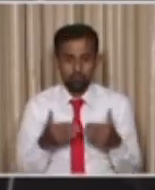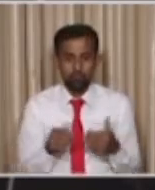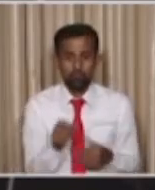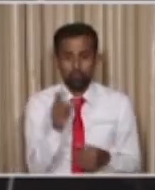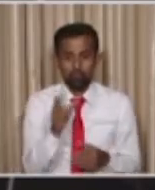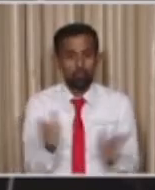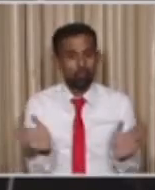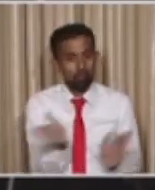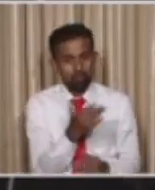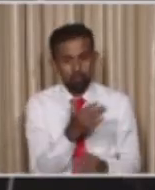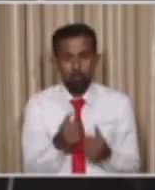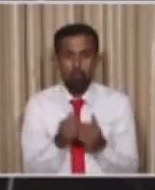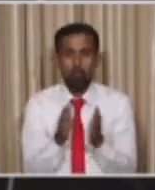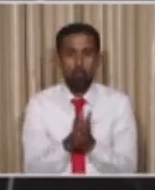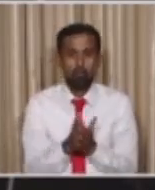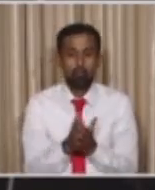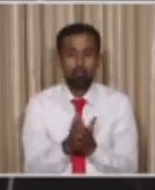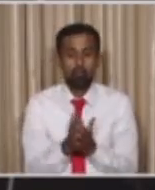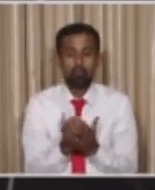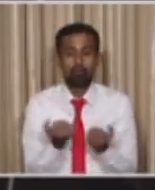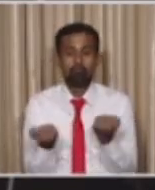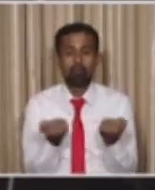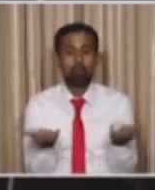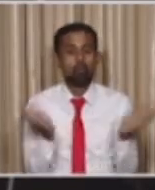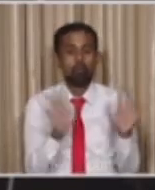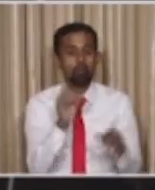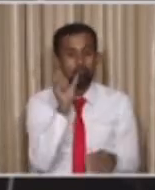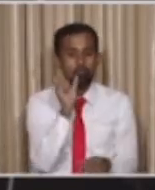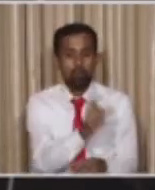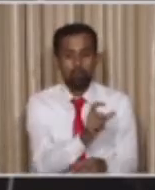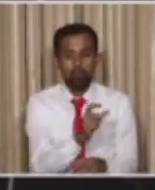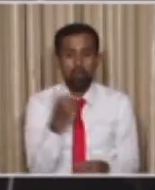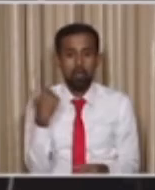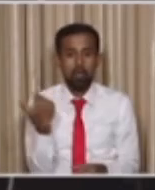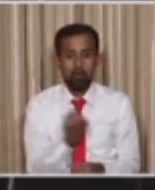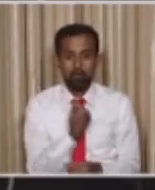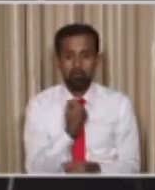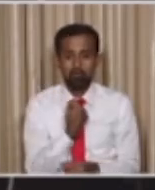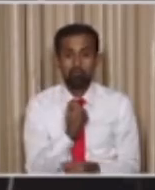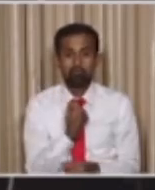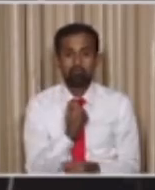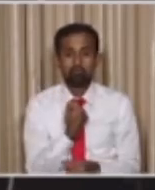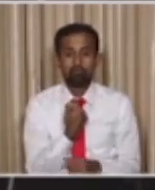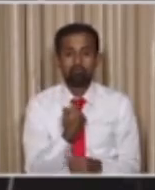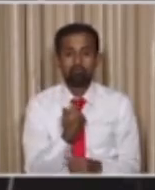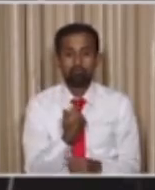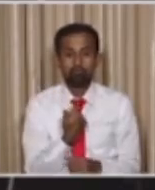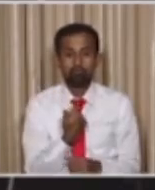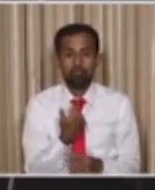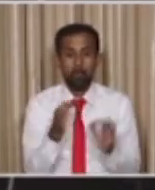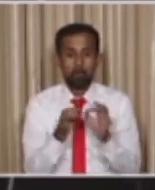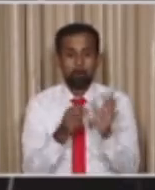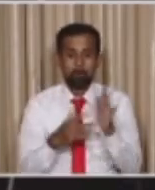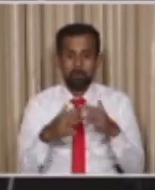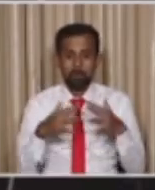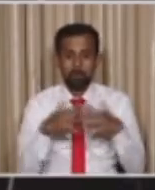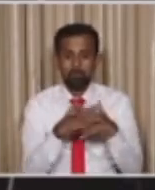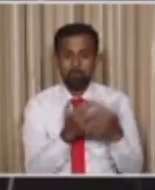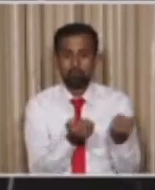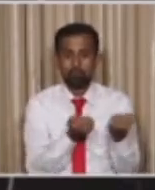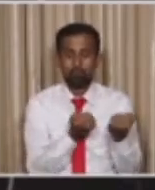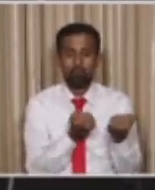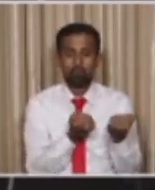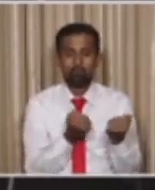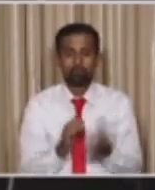ඔබතුමාලා ගිහිල්ලා ඕනෙම වාහන අංගණයකට ගිහිල්ලා බැලුවොත් අලුත්ම නවීනම පන්නේ BMW